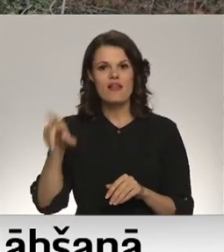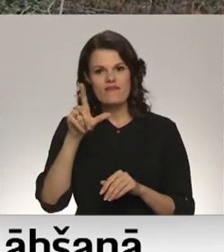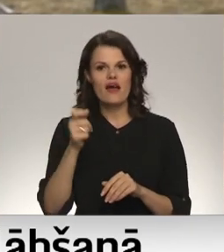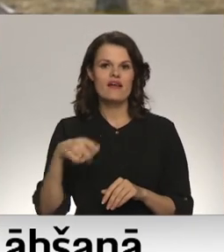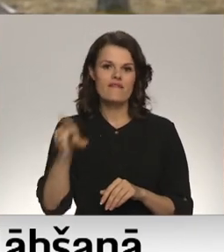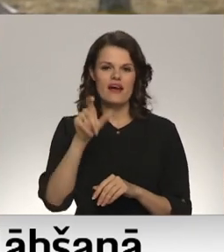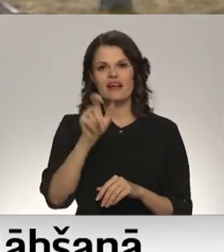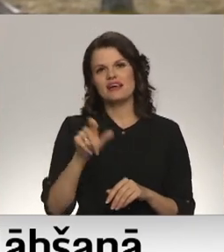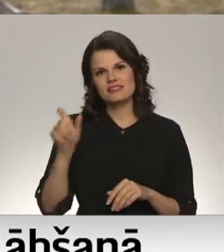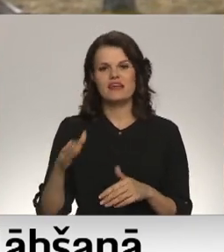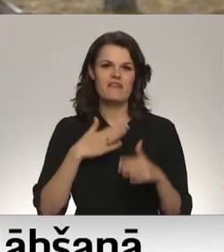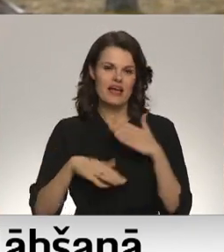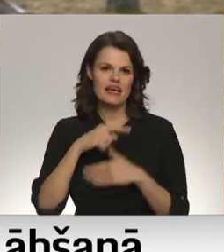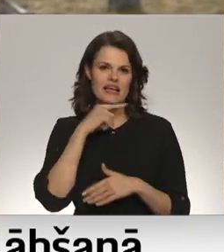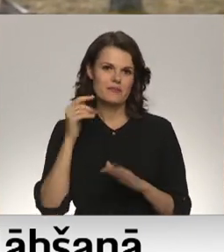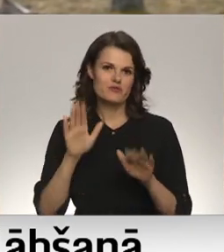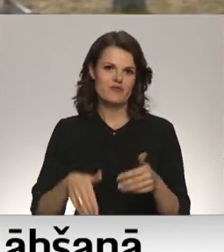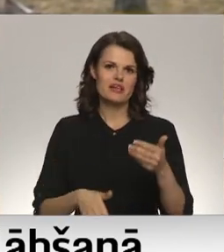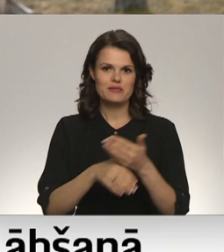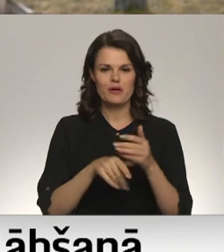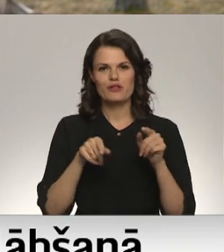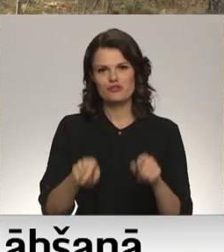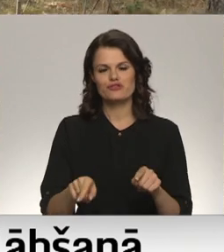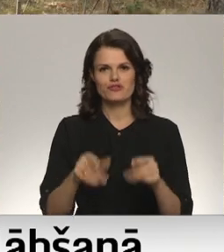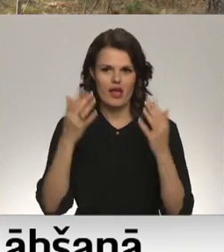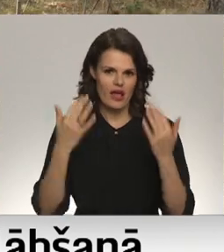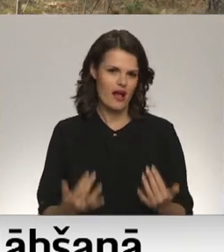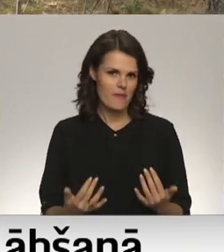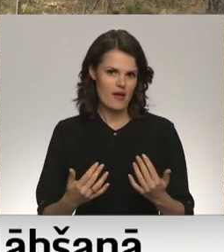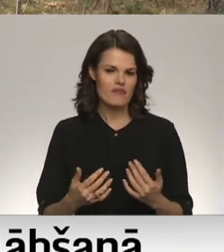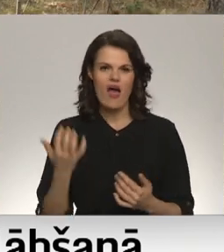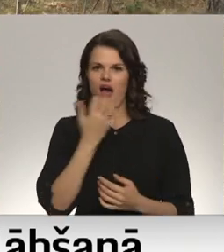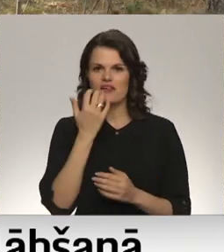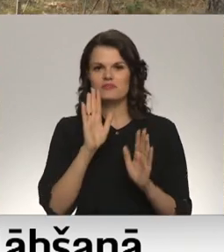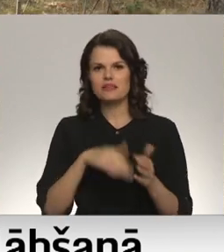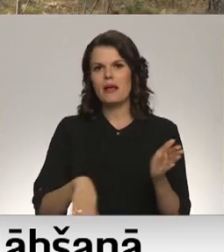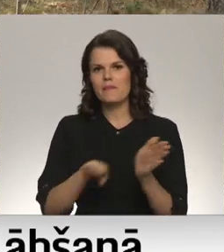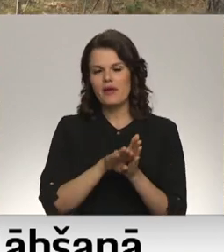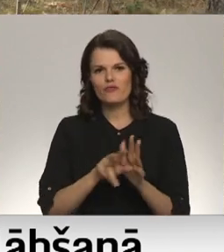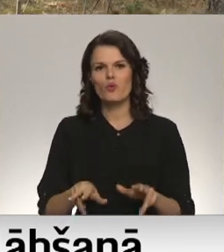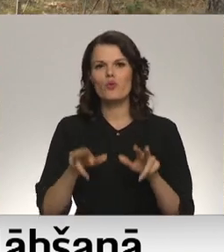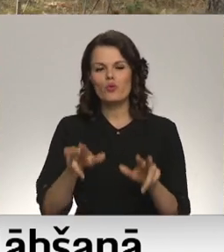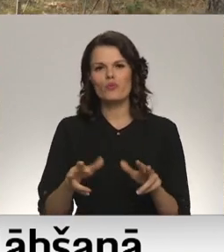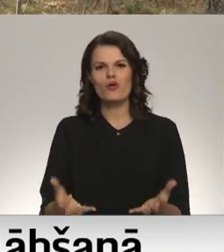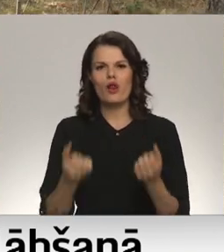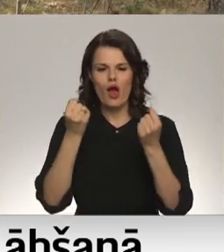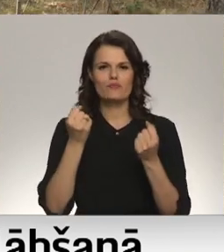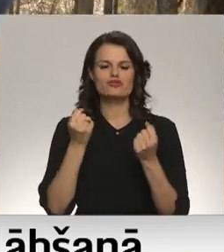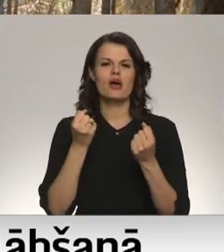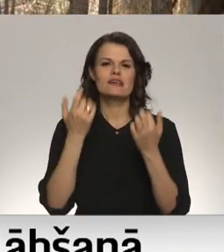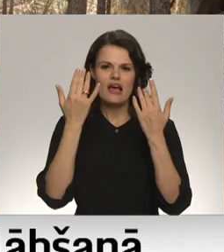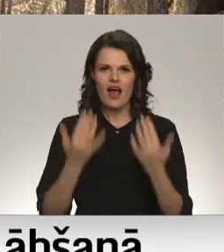vairāk cilvēku gribēs un varēs palīdzēt šajā kampaņā. Ārvalstīs, lai piedalītos krupju un varžu glābšanas